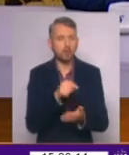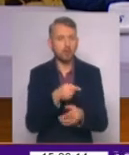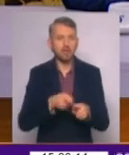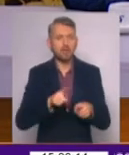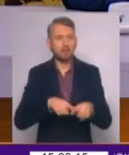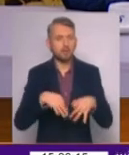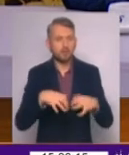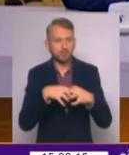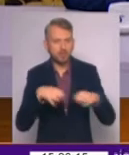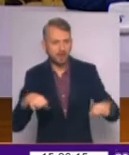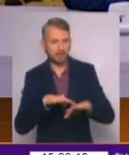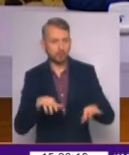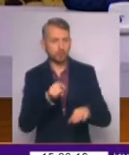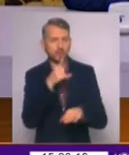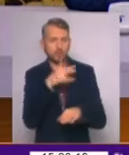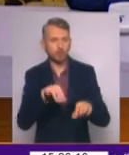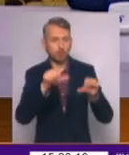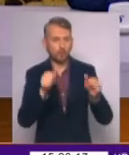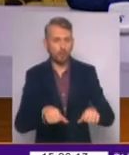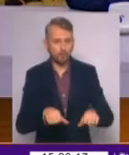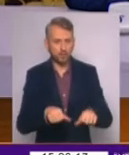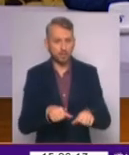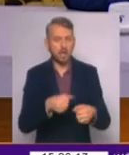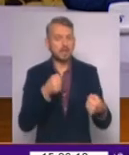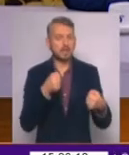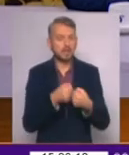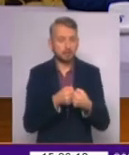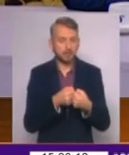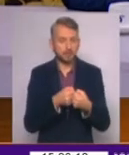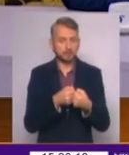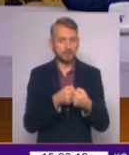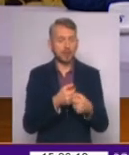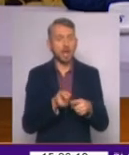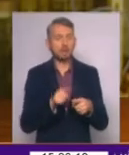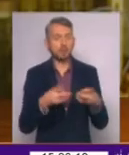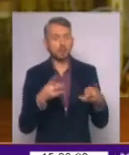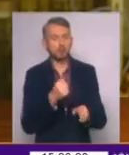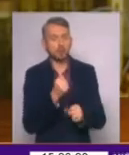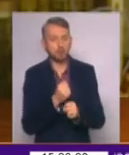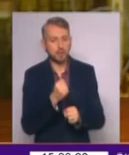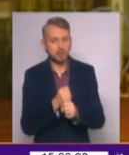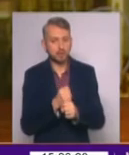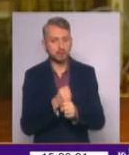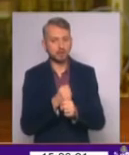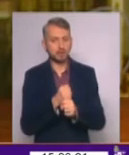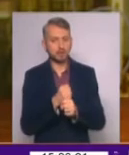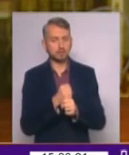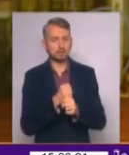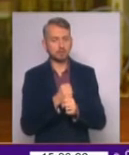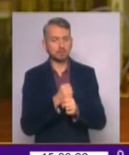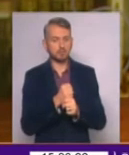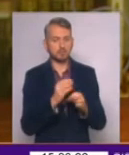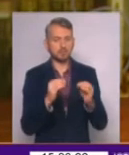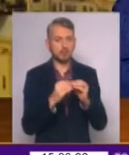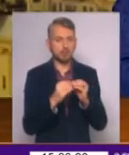не розтягнули. Угу. Вони не можуть оформити чули ДТП, про такі ситуації, надо розуміти. А це потрібно робити 10, там